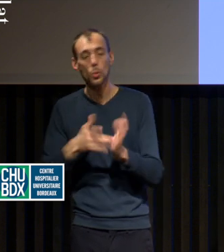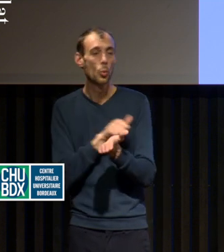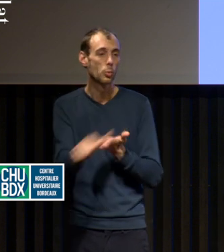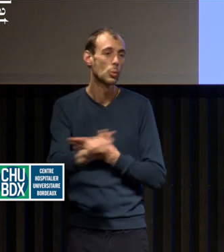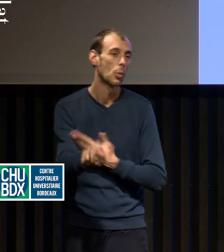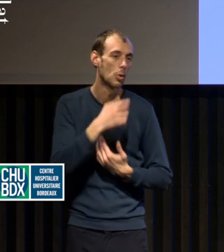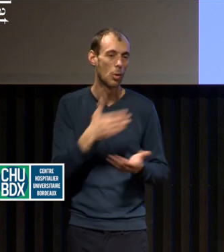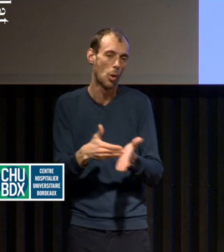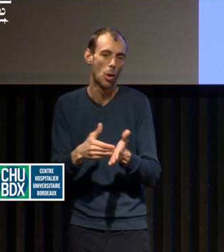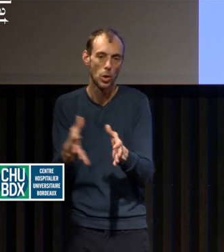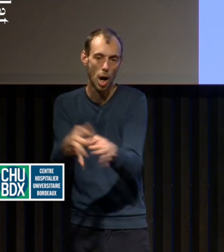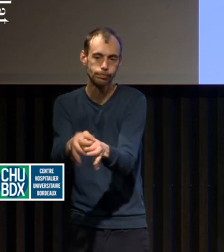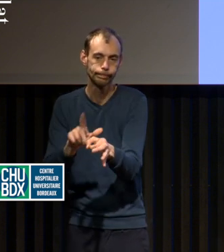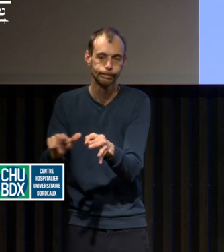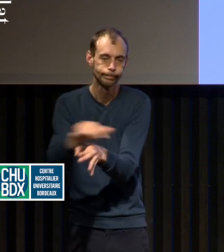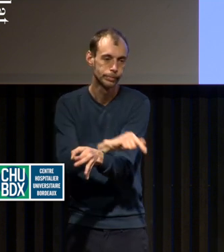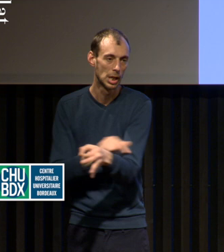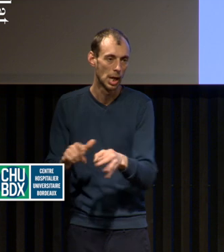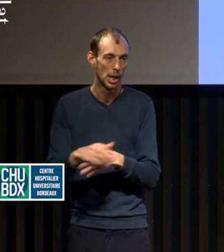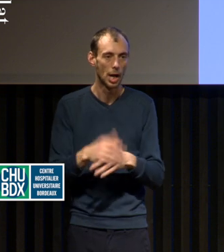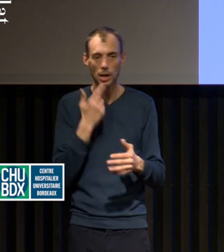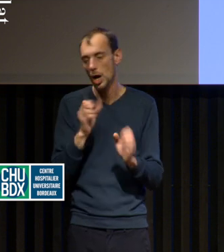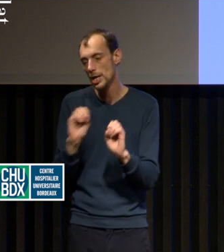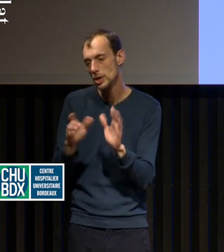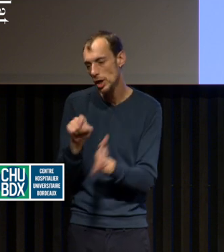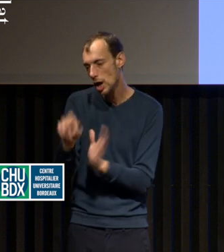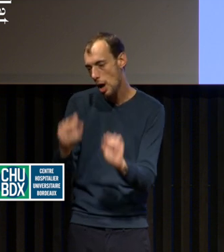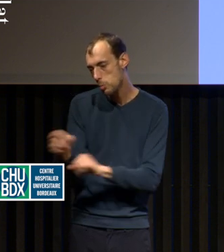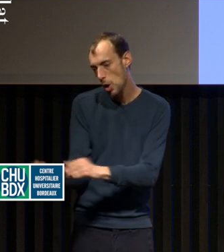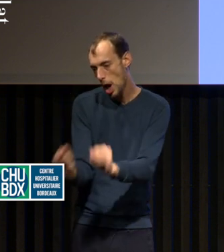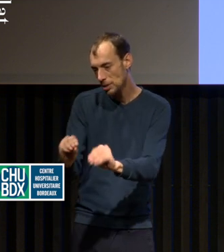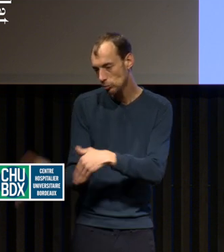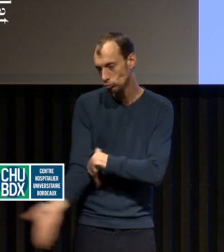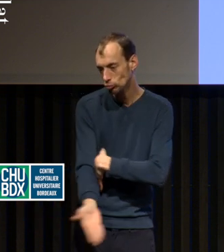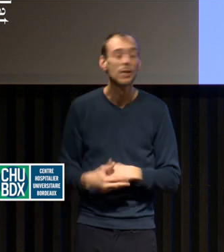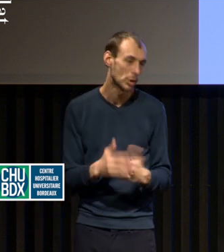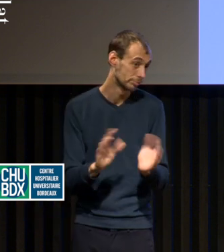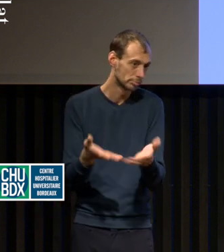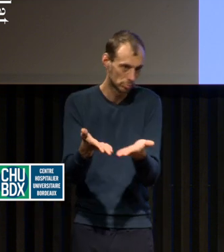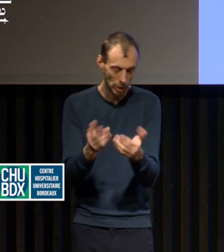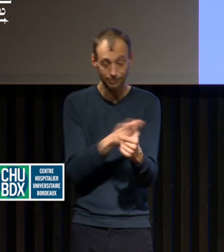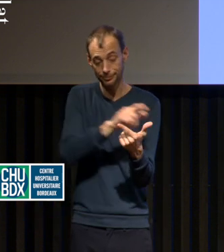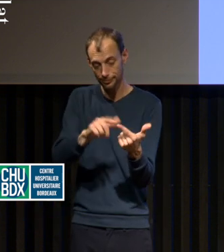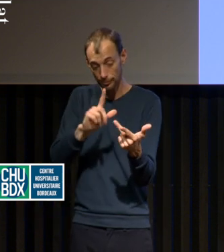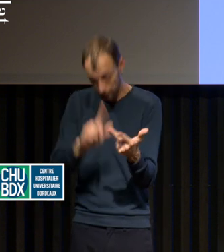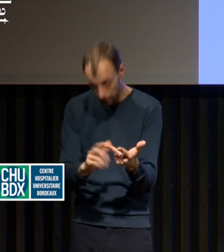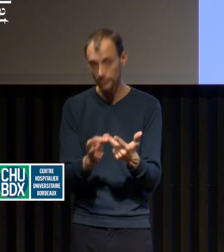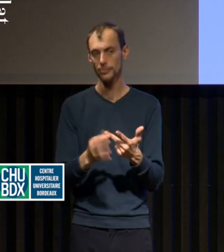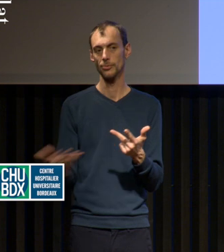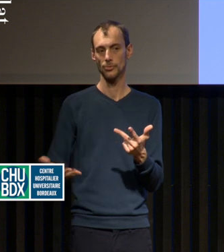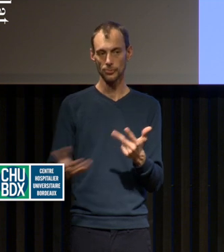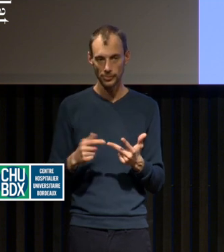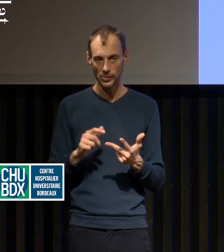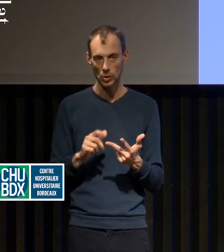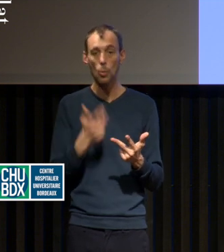qui vivent dans des coins qu'on a bien voulu leur laisser. Et puis, un troisième groupe de population très particulier,